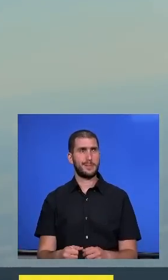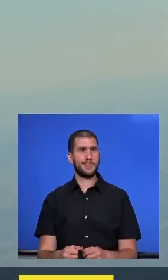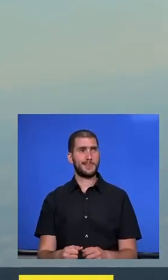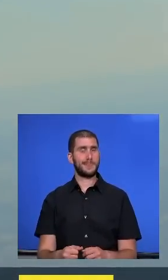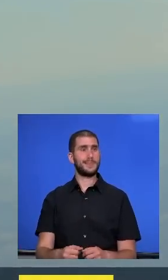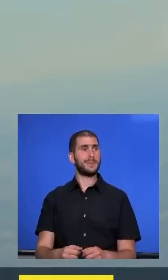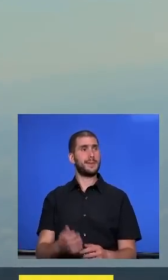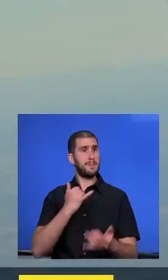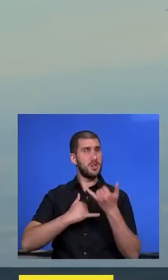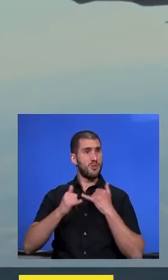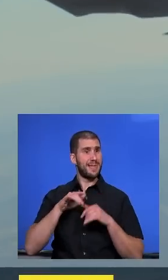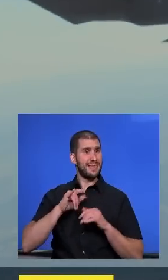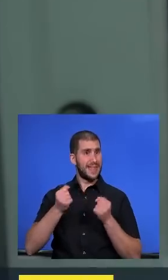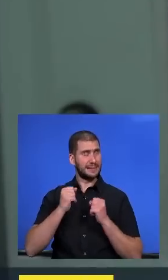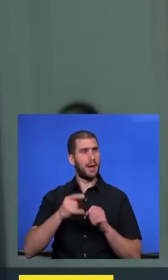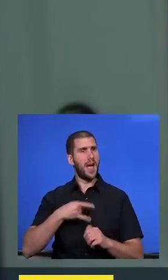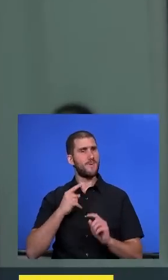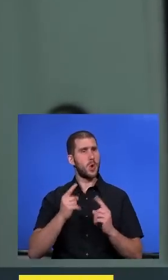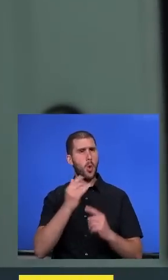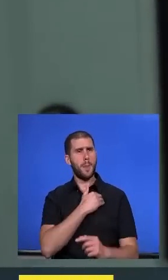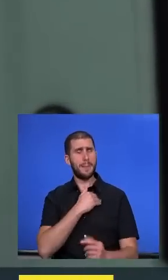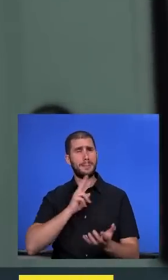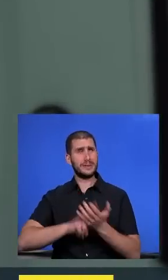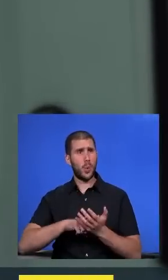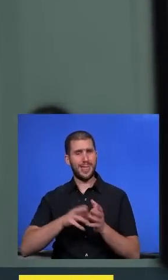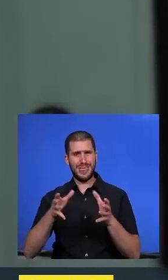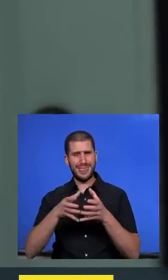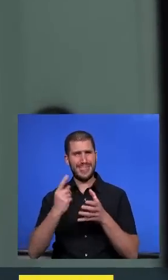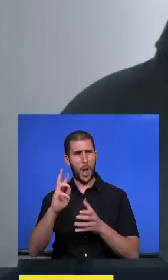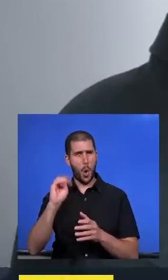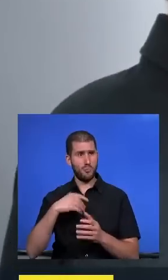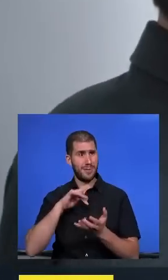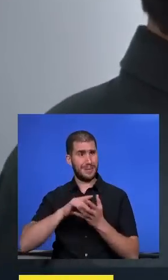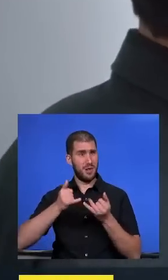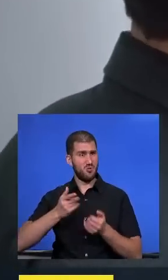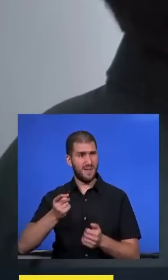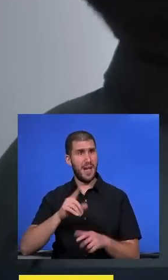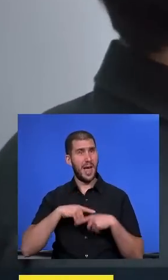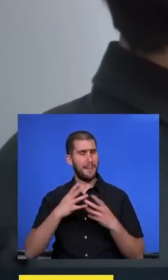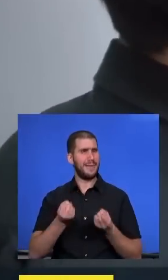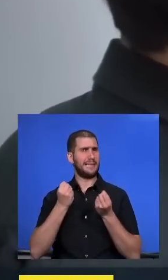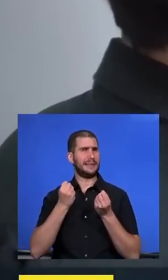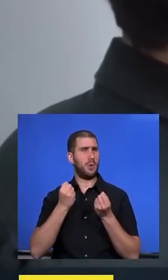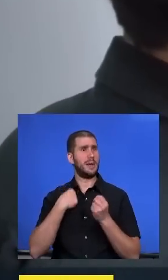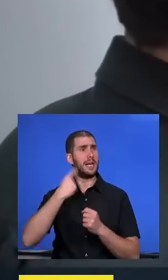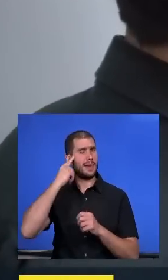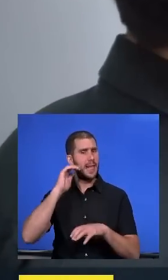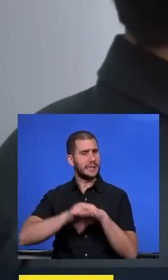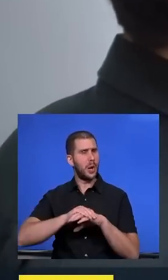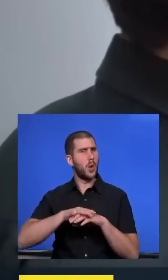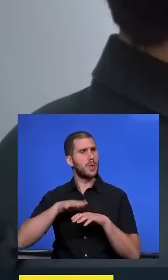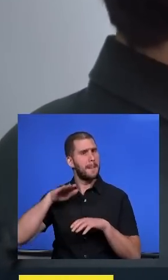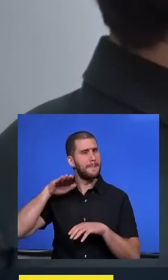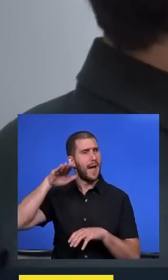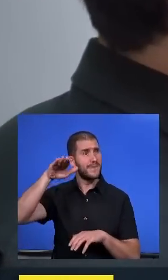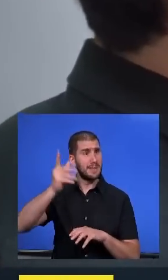מתקשרים אלינו טייסים שחוו איזשהו אירוע, אומרים לנו, בזכות התא רום שאנחנו נמצאים בו כעת, החיים שלי ניצלו. ידעתי לזהות את זה באוויר,